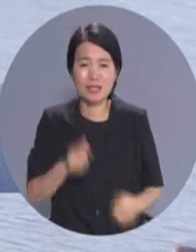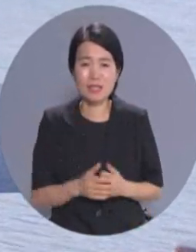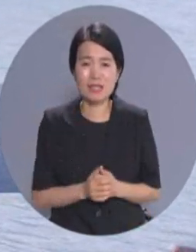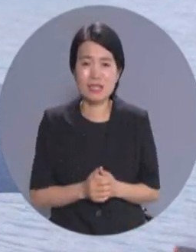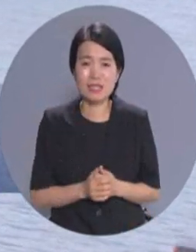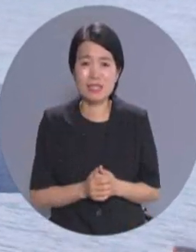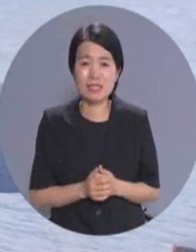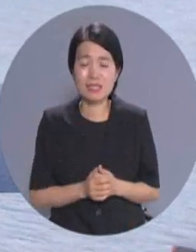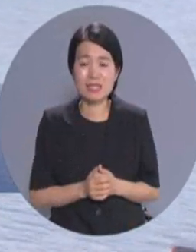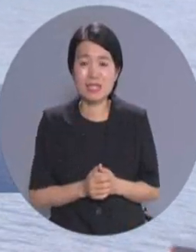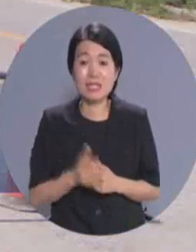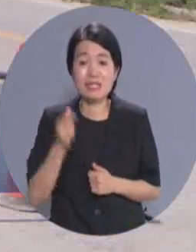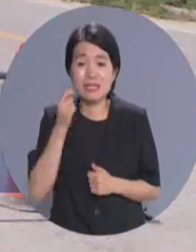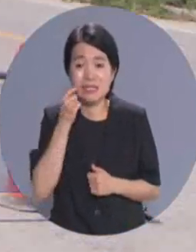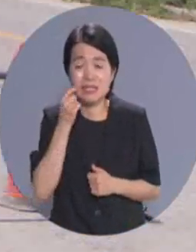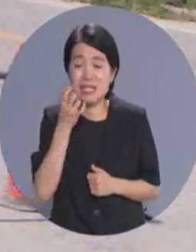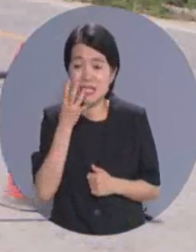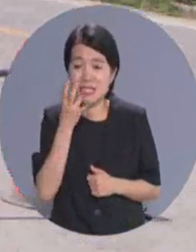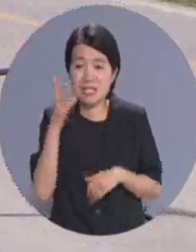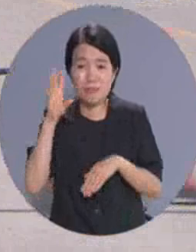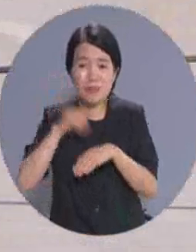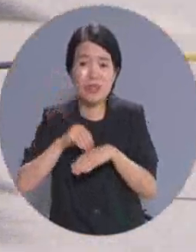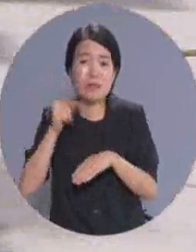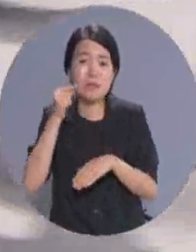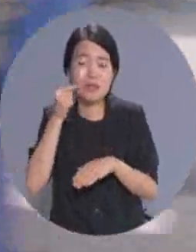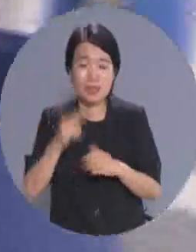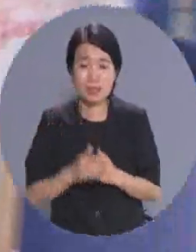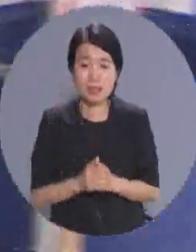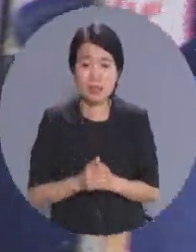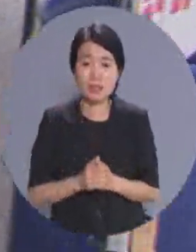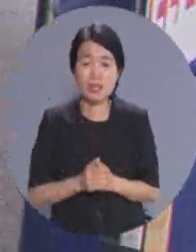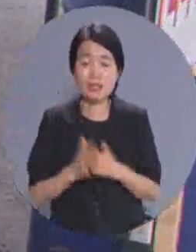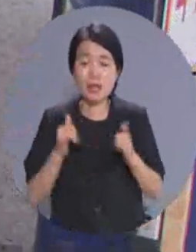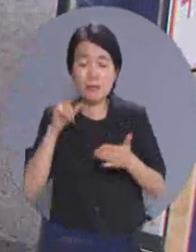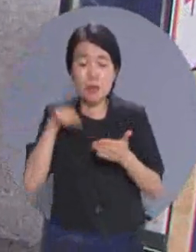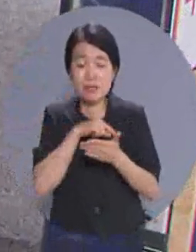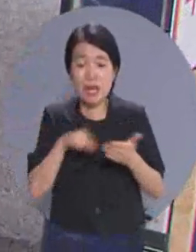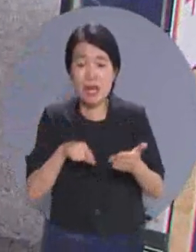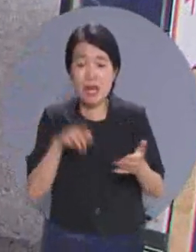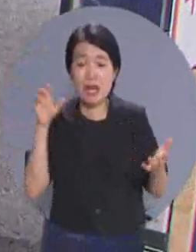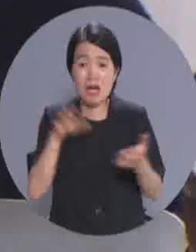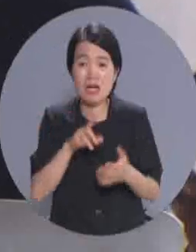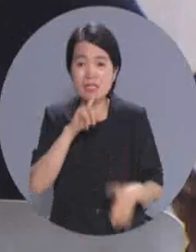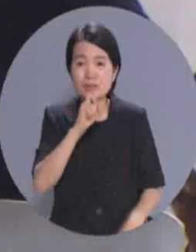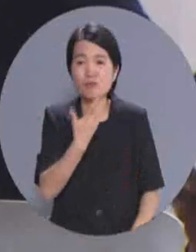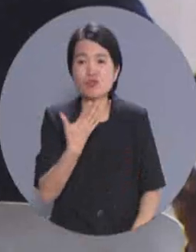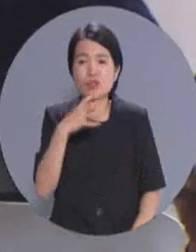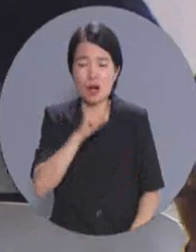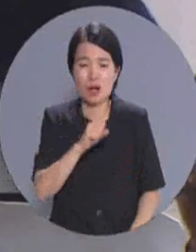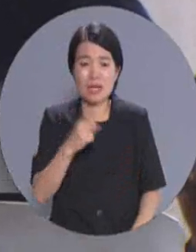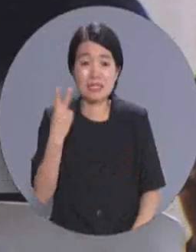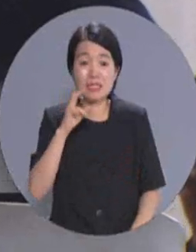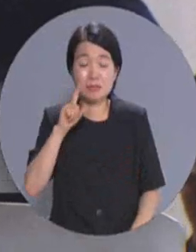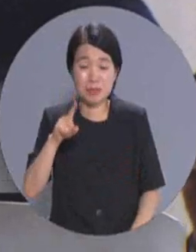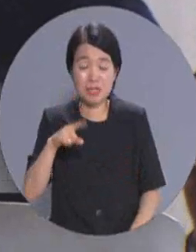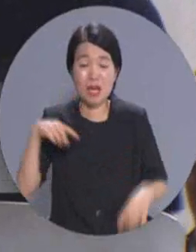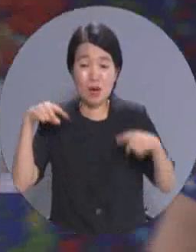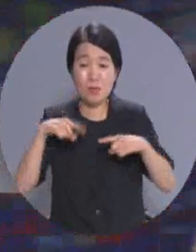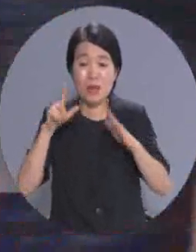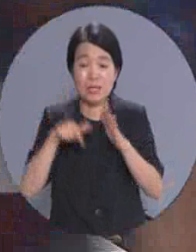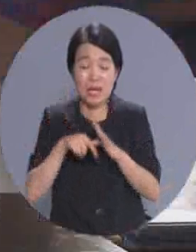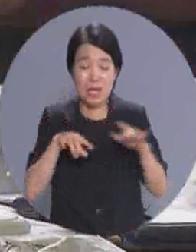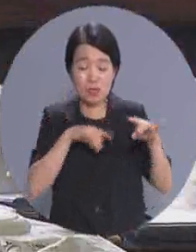못 두고 있습니다. 씨를 못 내리고 있고. 주민들이 요구하는 보상 금액은 16억 원. 2021년 협상